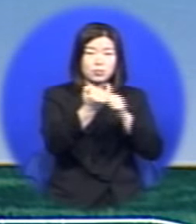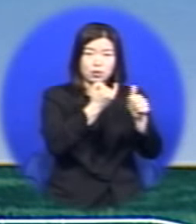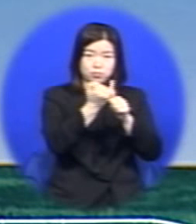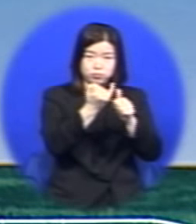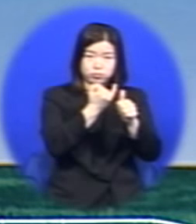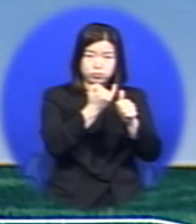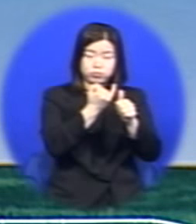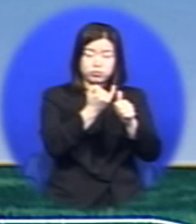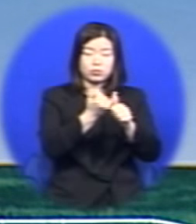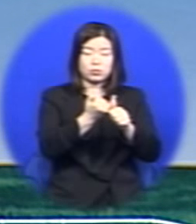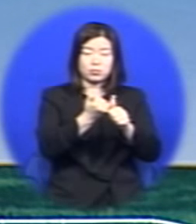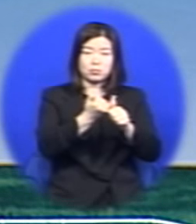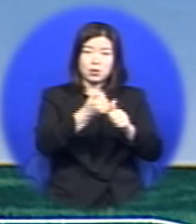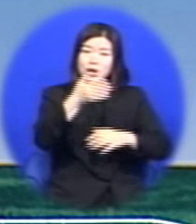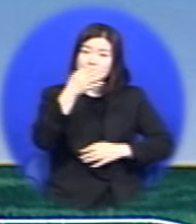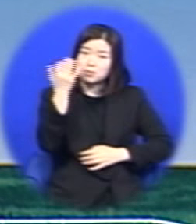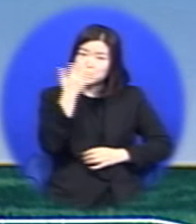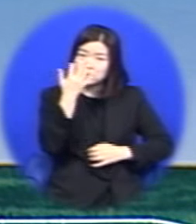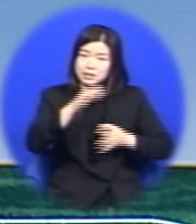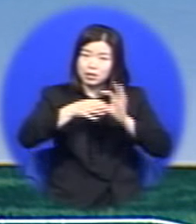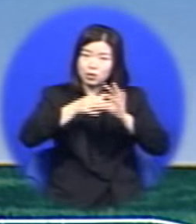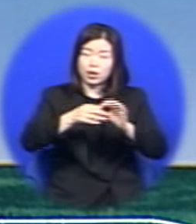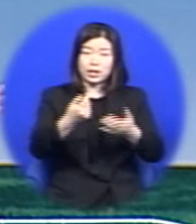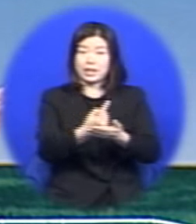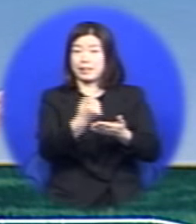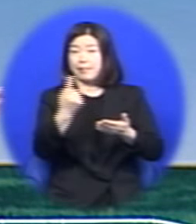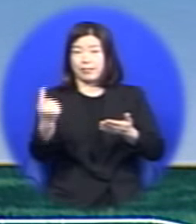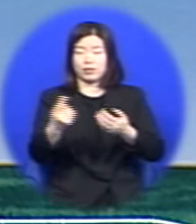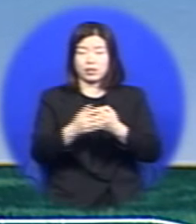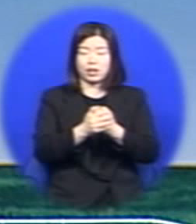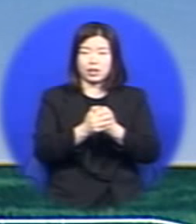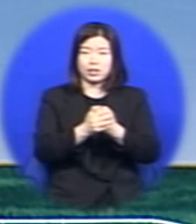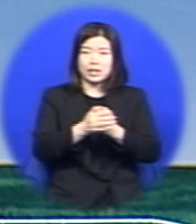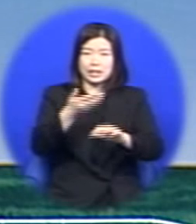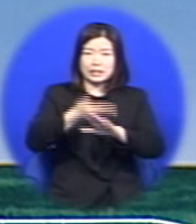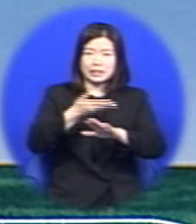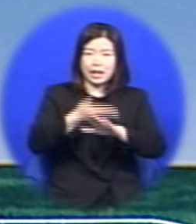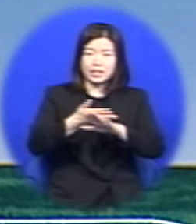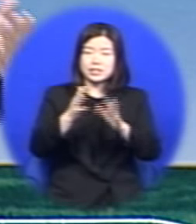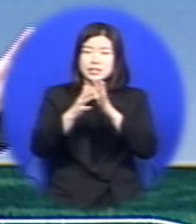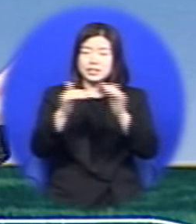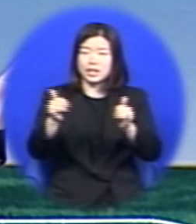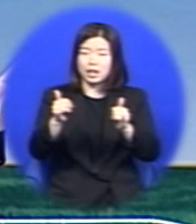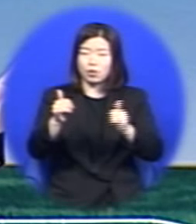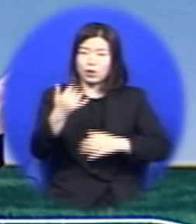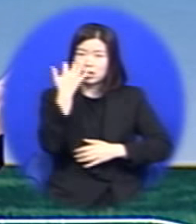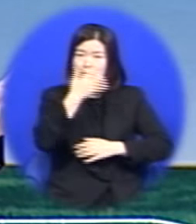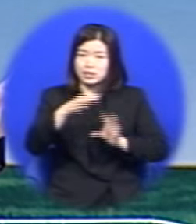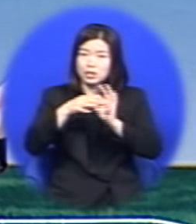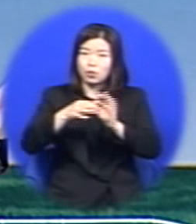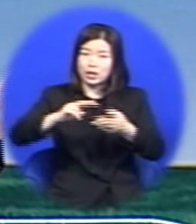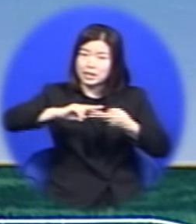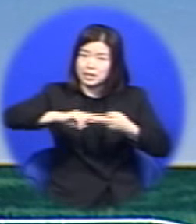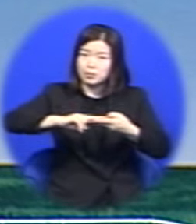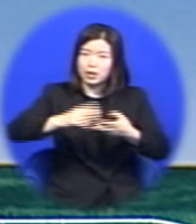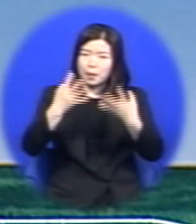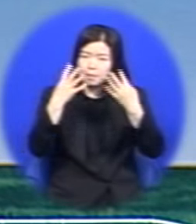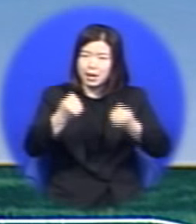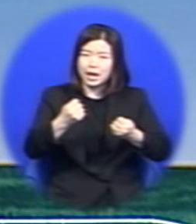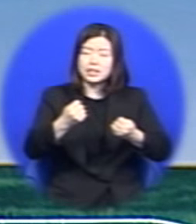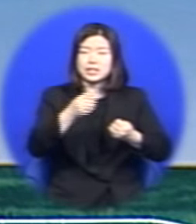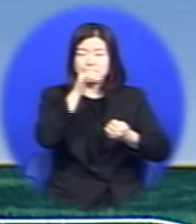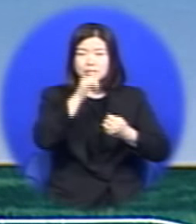사이에서의 성관계를 떠난 성관계가 얼마나 퍼져 있습니까?